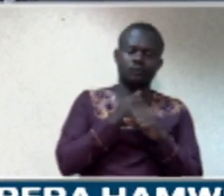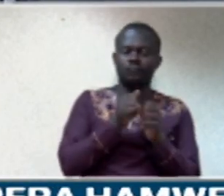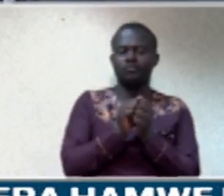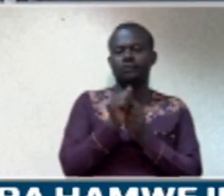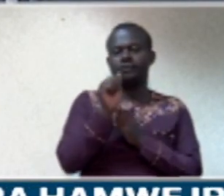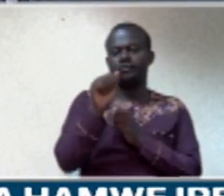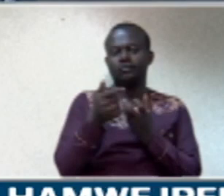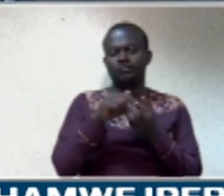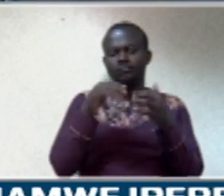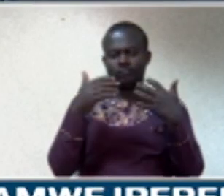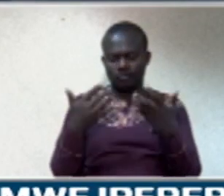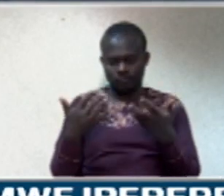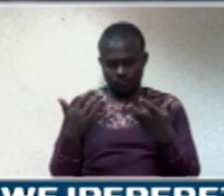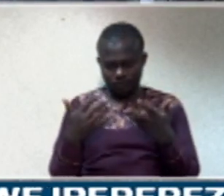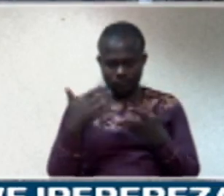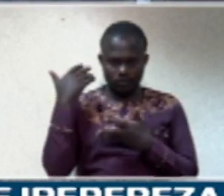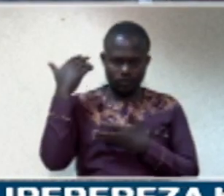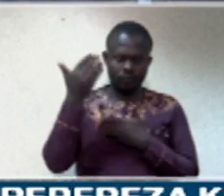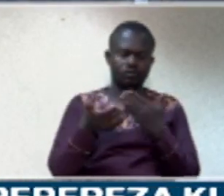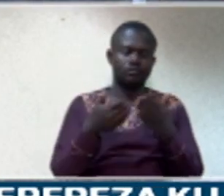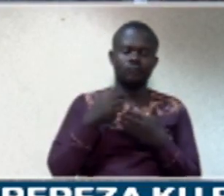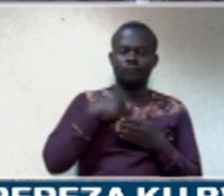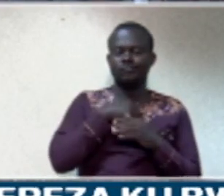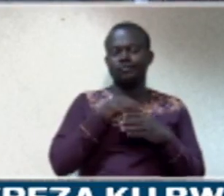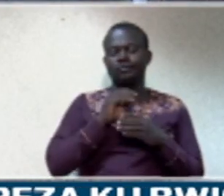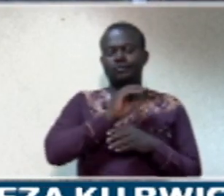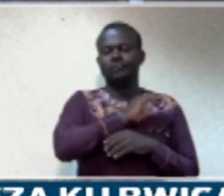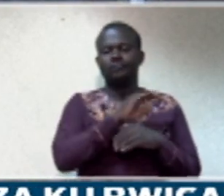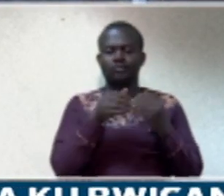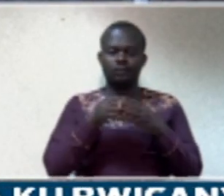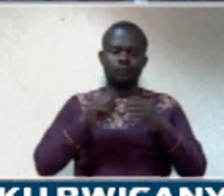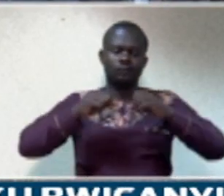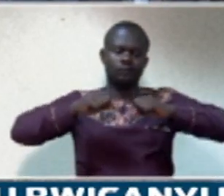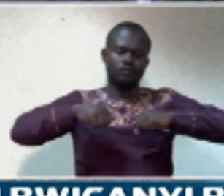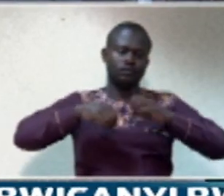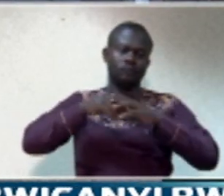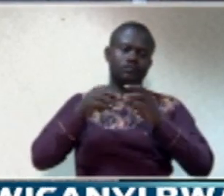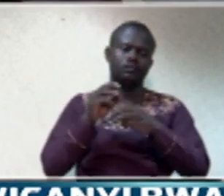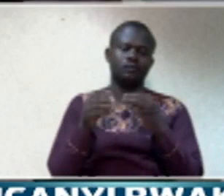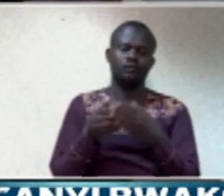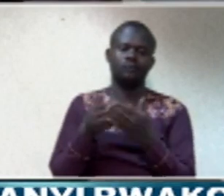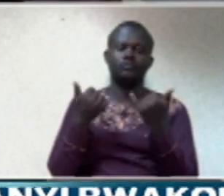15 zabarwite hanyuma rero tuza muri komisiyo paritari kumvikana ku buryo